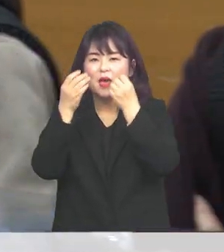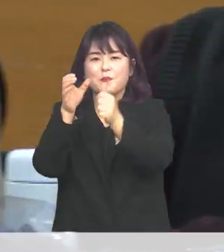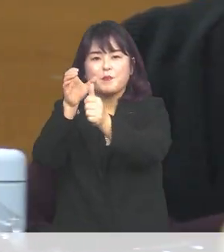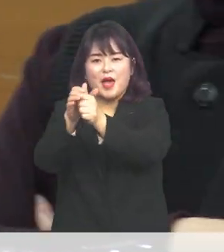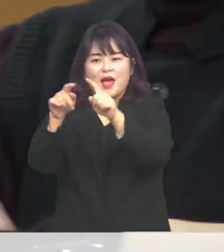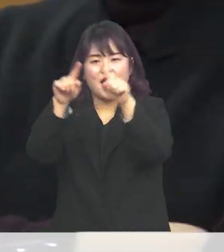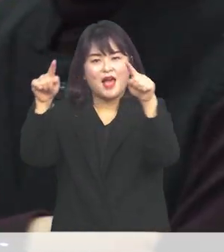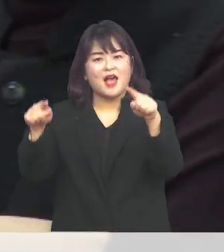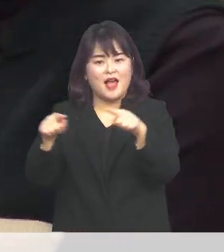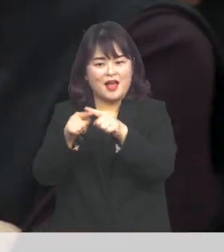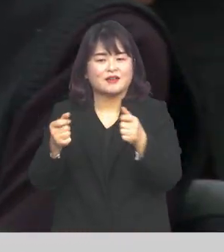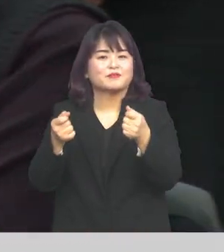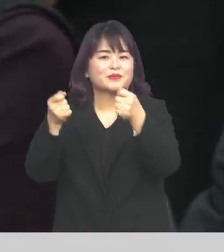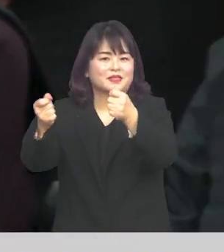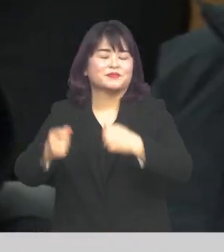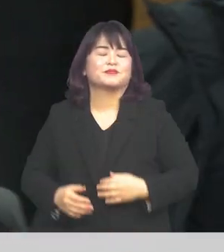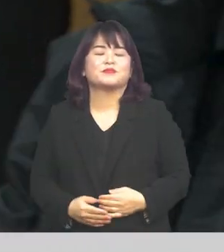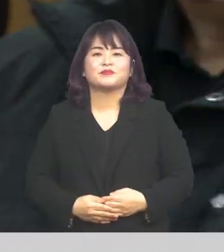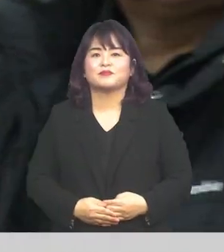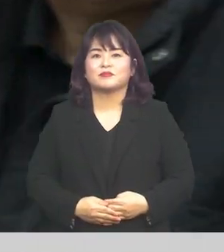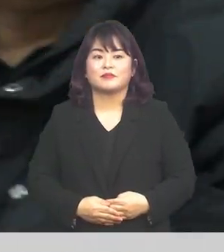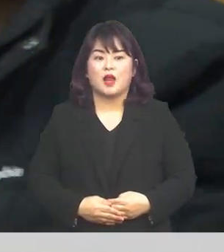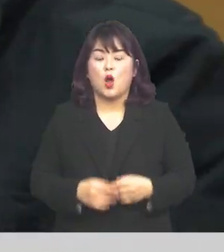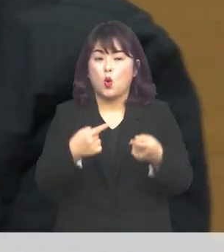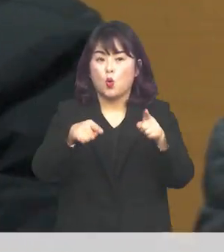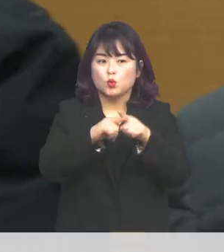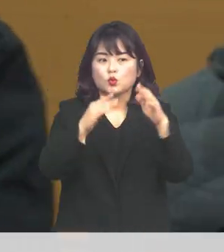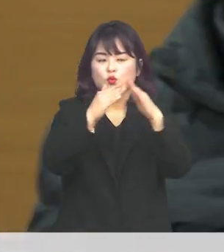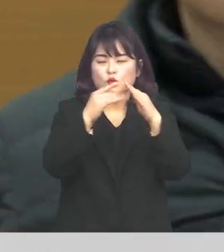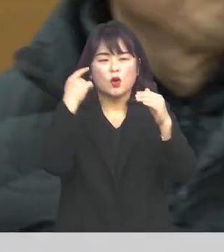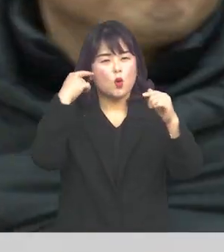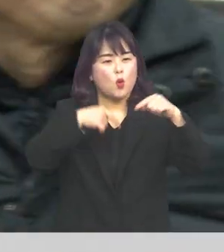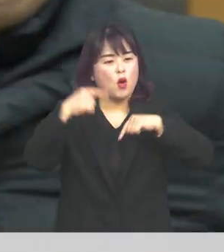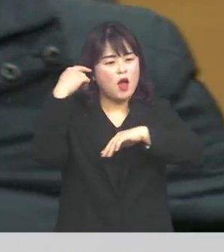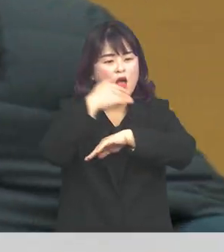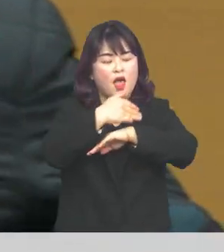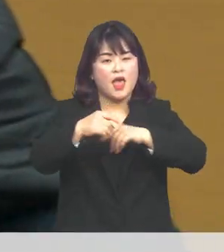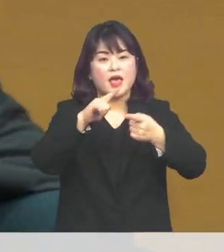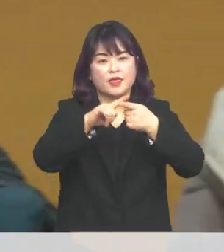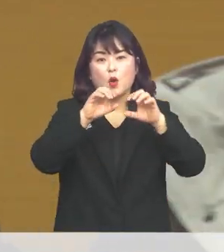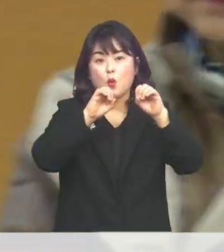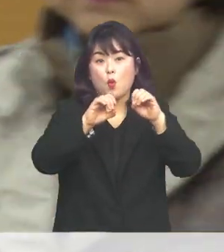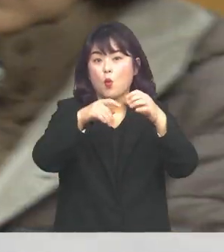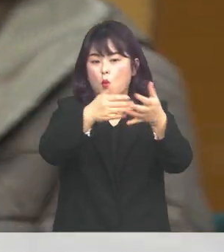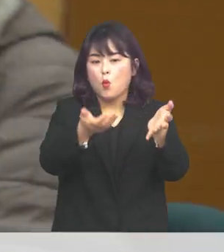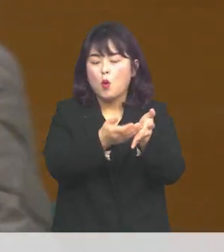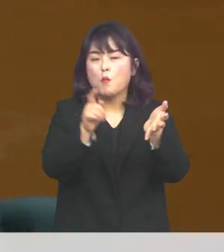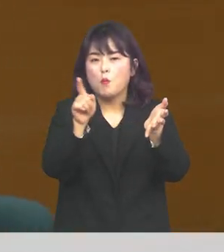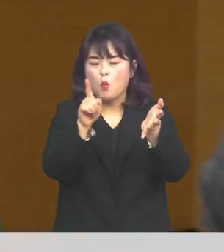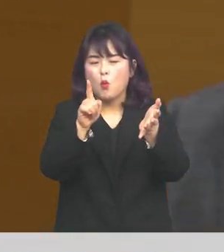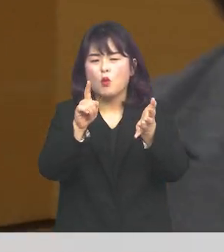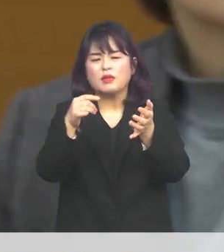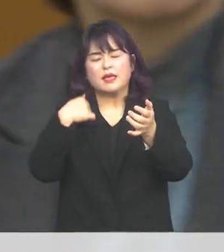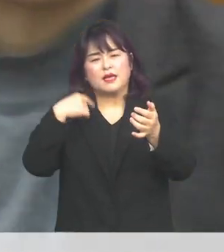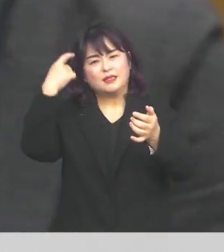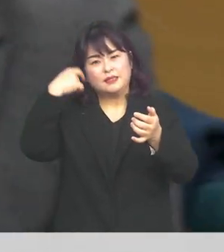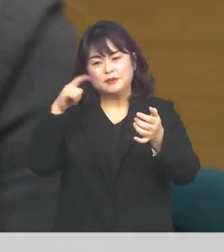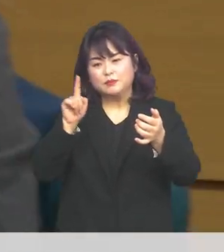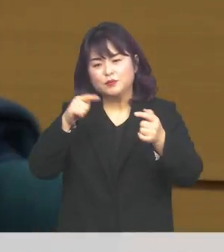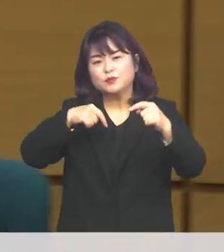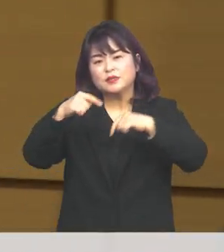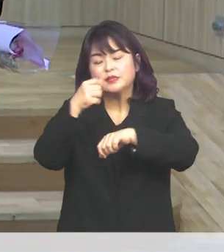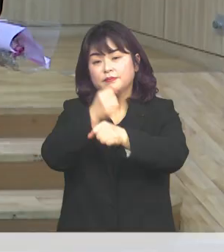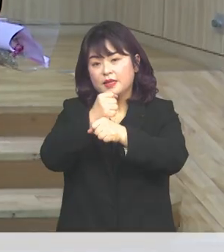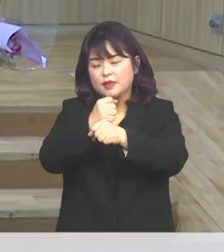임명된 서포터즈들에게 위촉장을 전달했습니다. 공동주택 정책 홍보업 서포터즈는 시민들이 체감할 수 있는 정책을